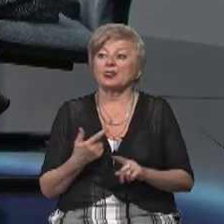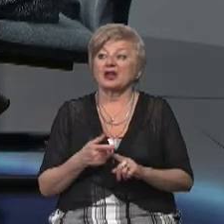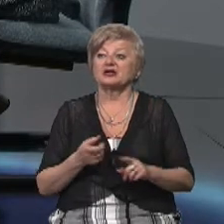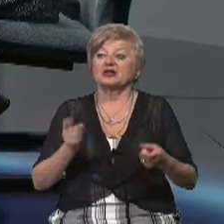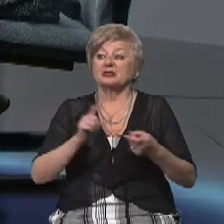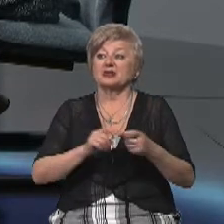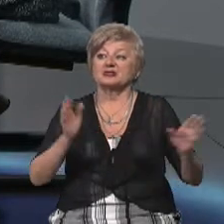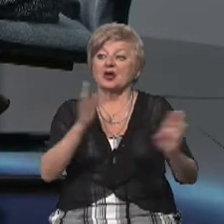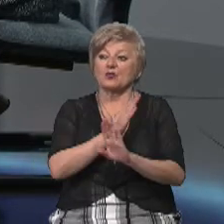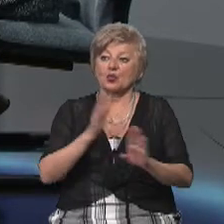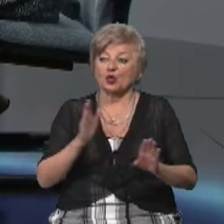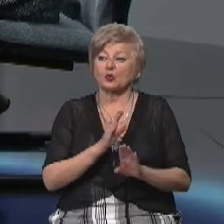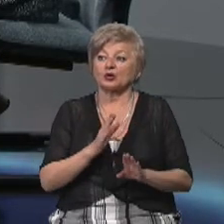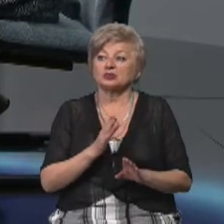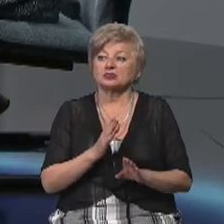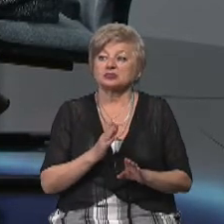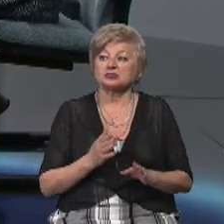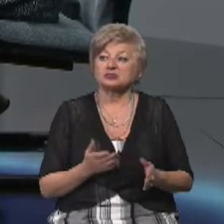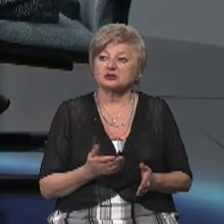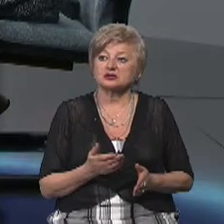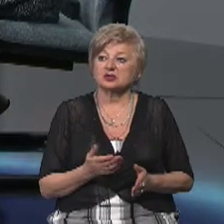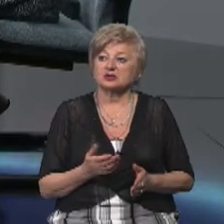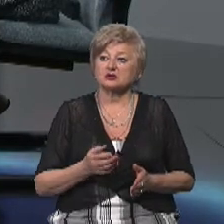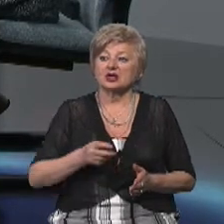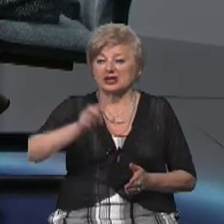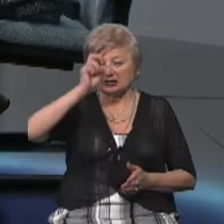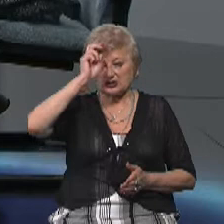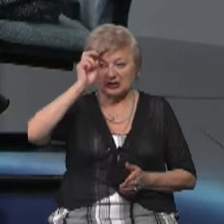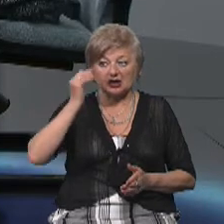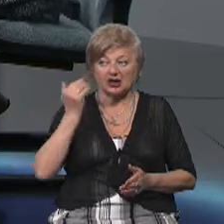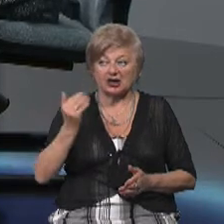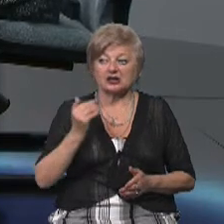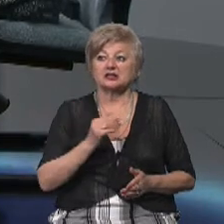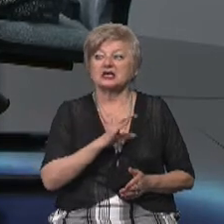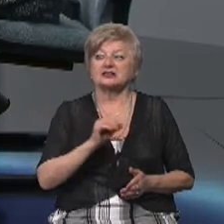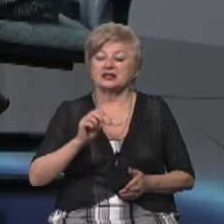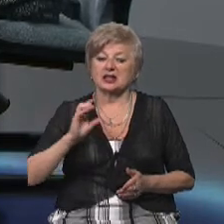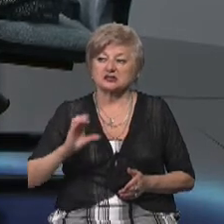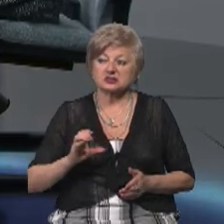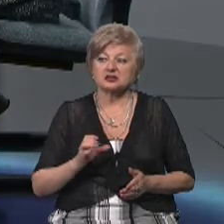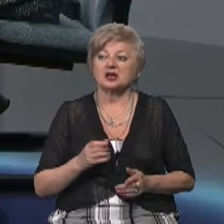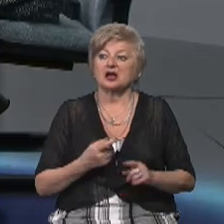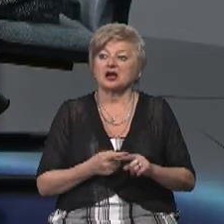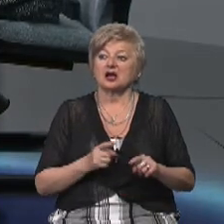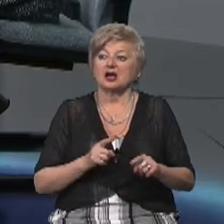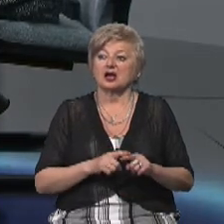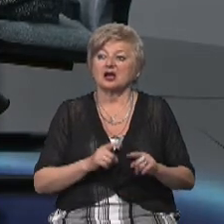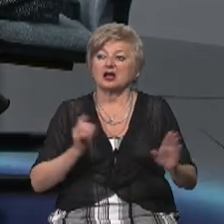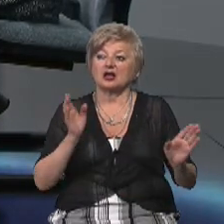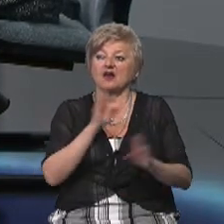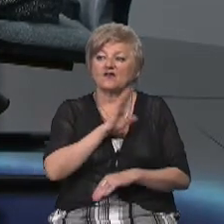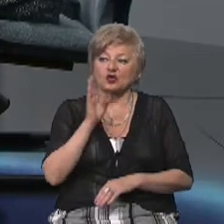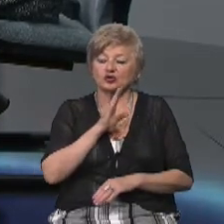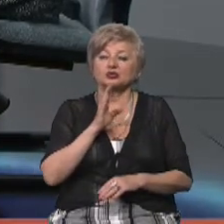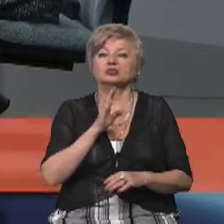повітря сьогодні є ДСНС. ДСНС. Так, відповідно до постанови Кабінету міністрів, це